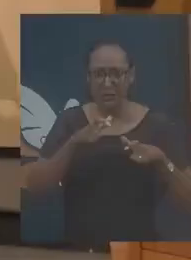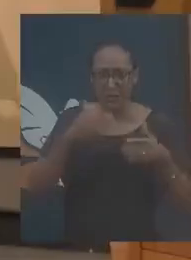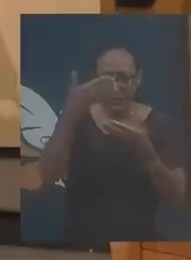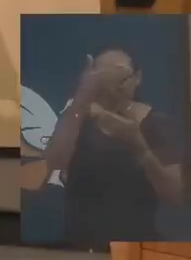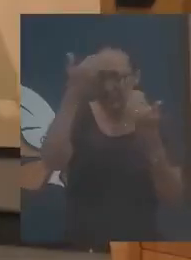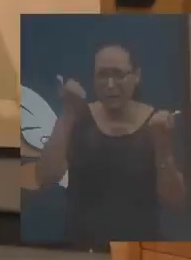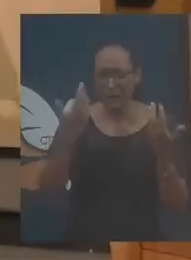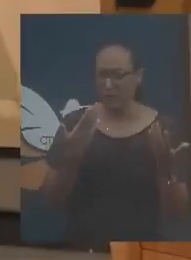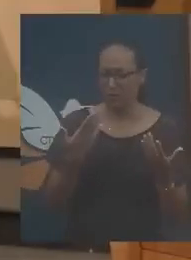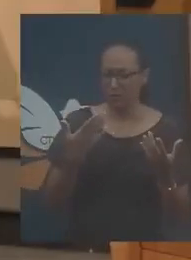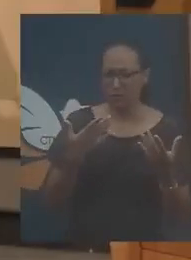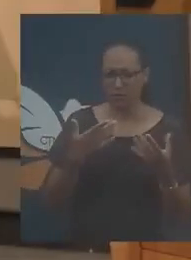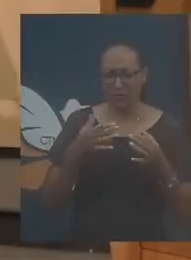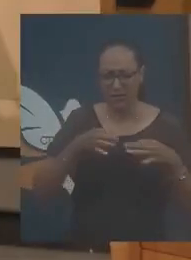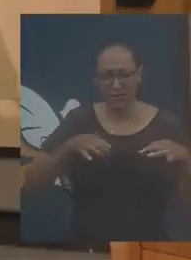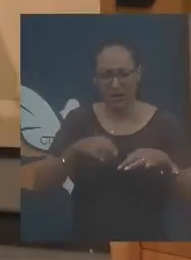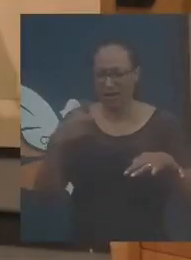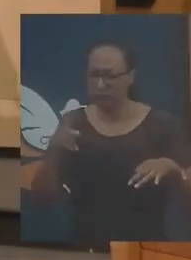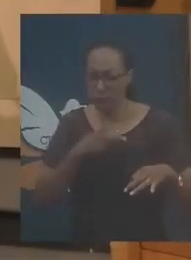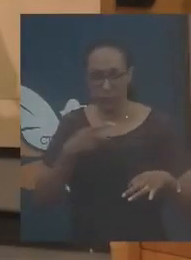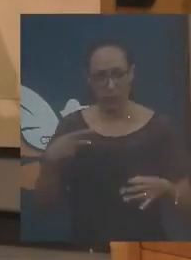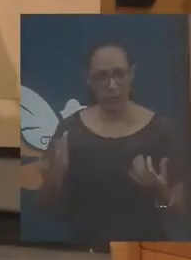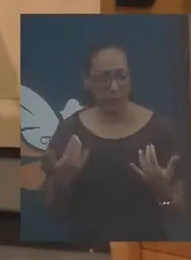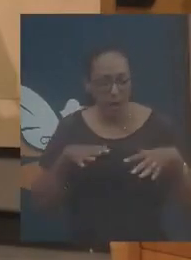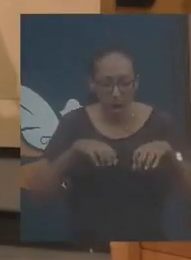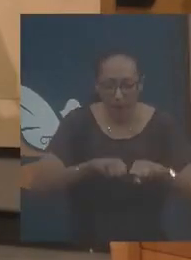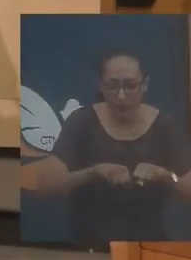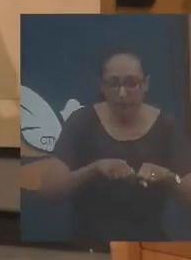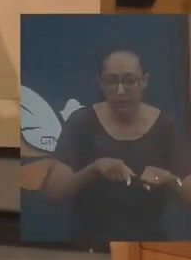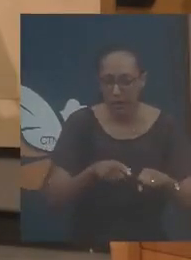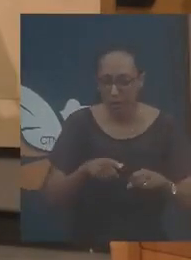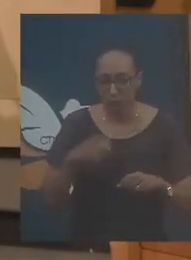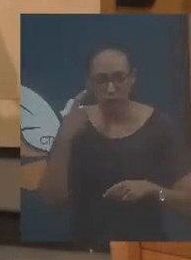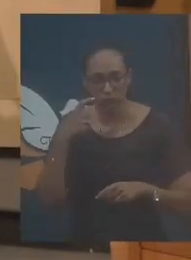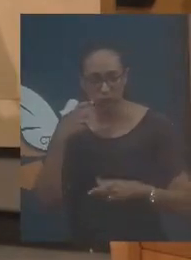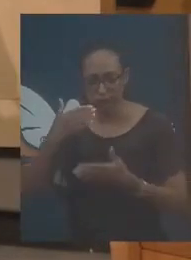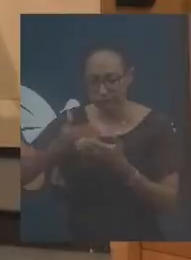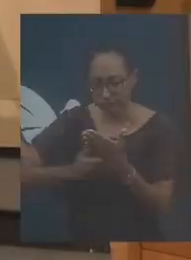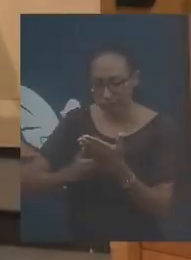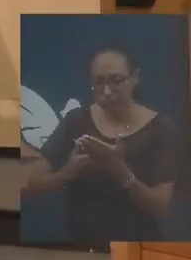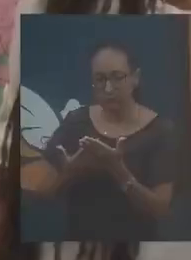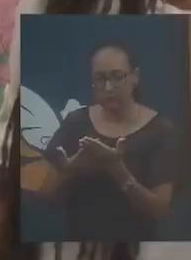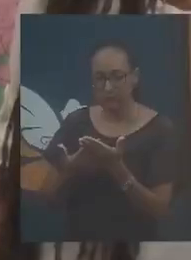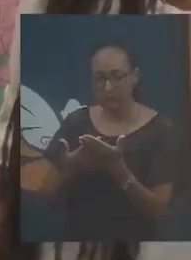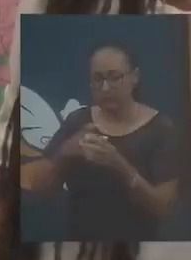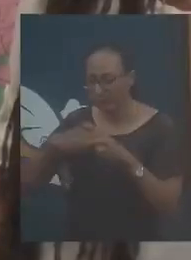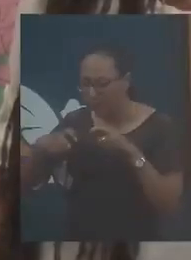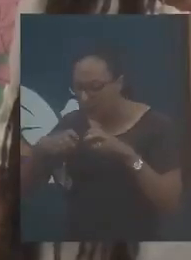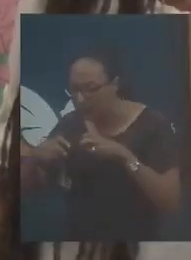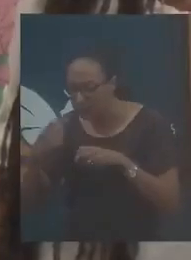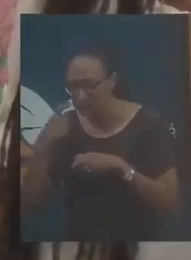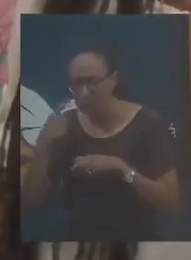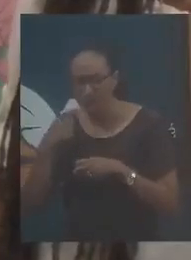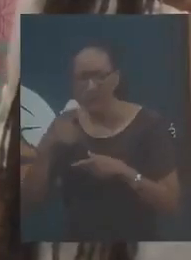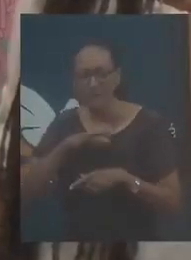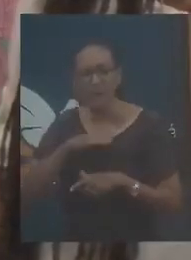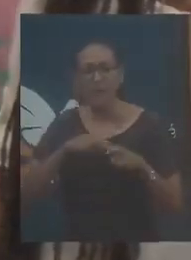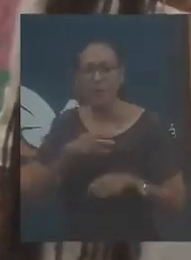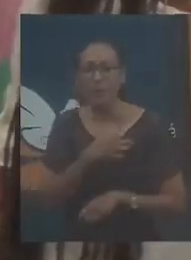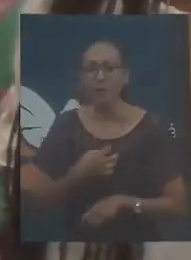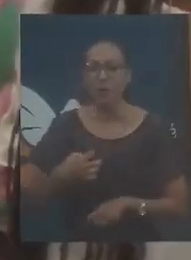pas. Pourquoi? Lorsque nous avons fait des démarches, eh bien, nous avons vu que ces personnes sont volées parce que le notaire avait gardé le